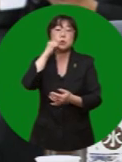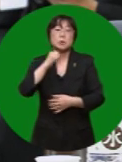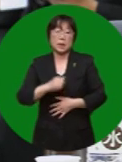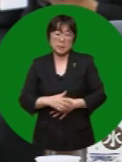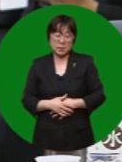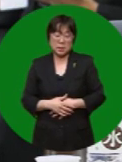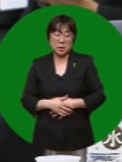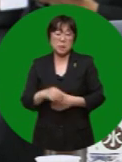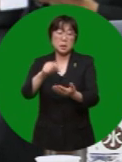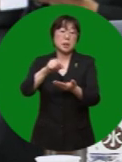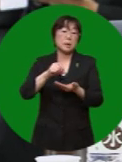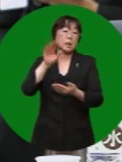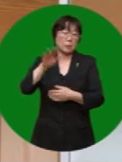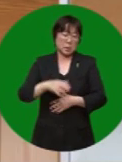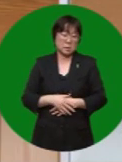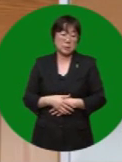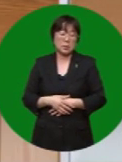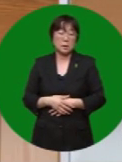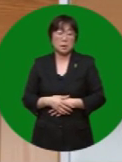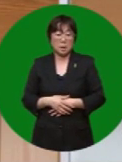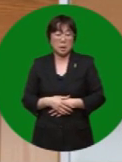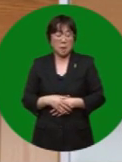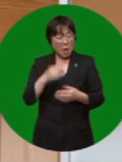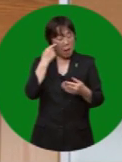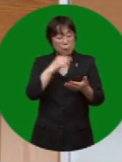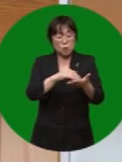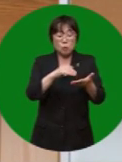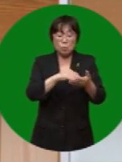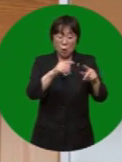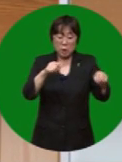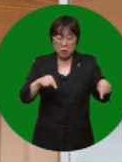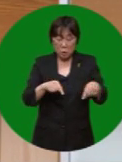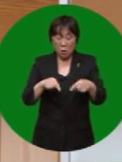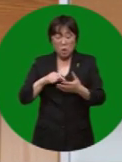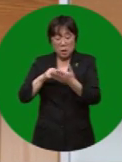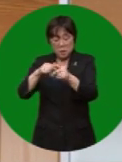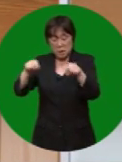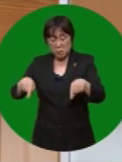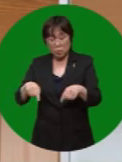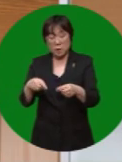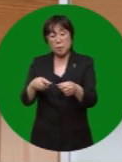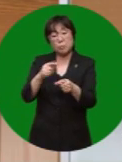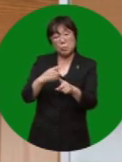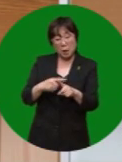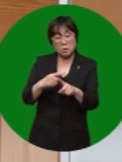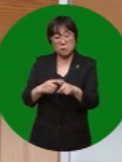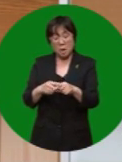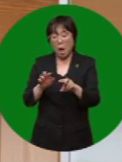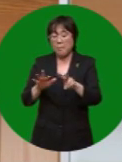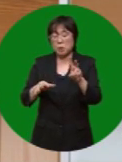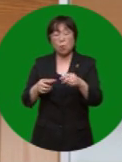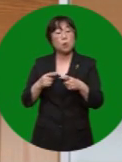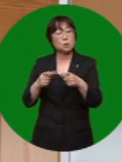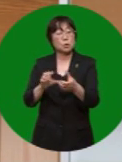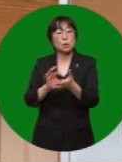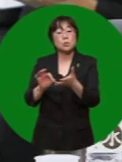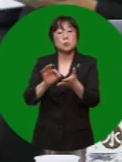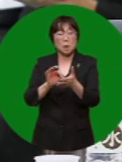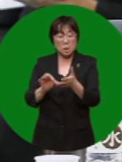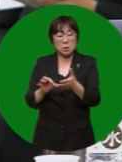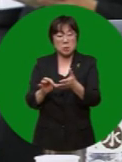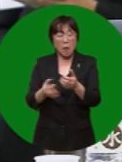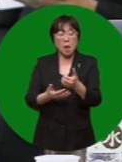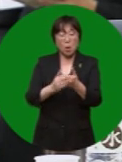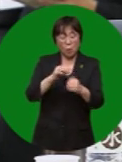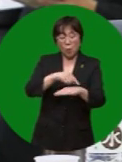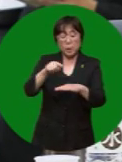ということを挙げられると思います。見積書申請書類の作成に加えて、パソコンソフトを使って補